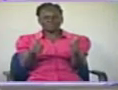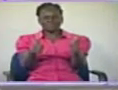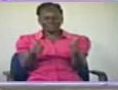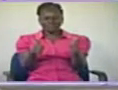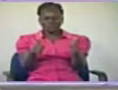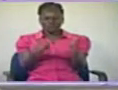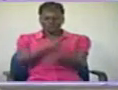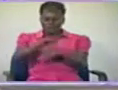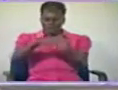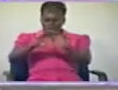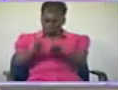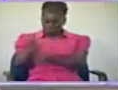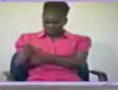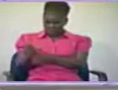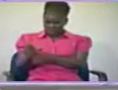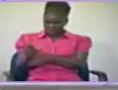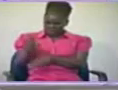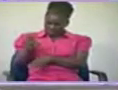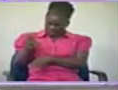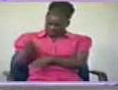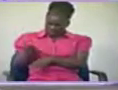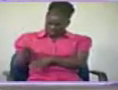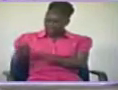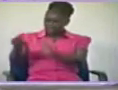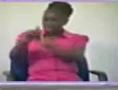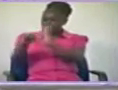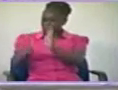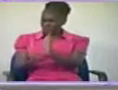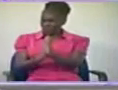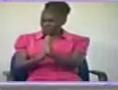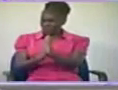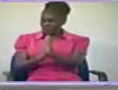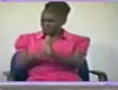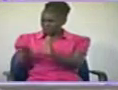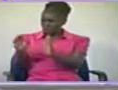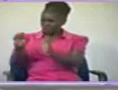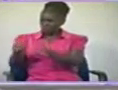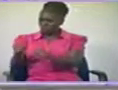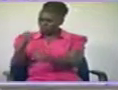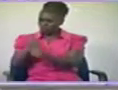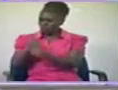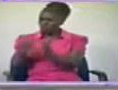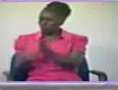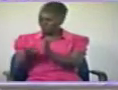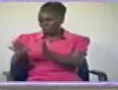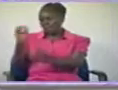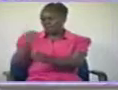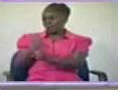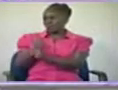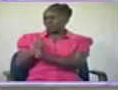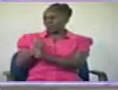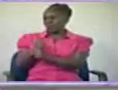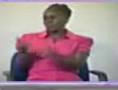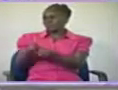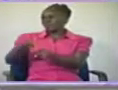Hao chenye tutawafanyia kwamba zile subjects ambazo wanaweza fanya bila shida watafanya kama